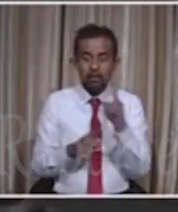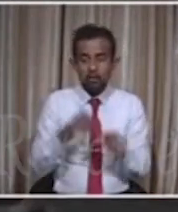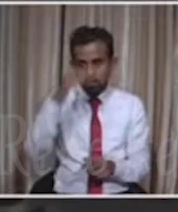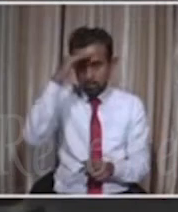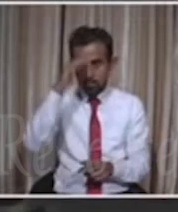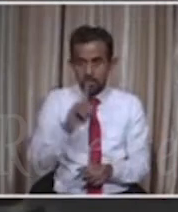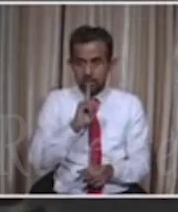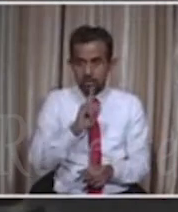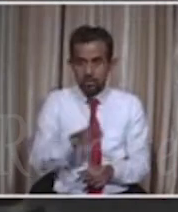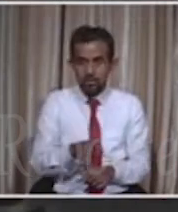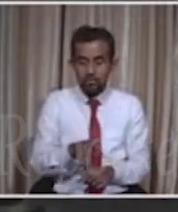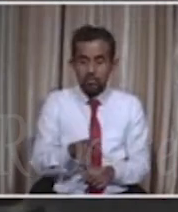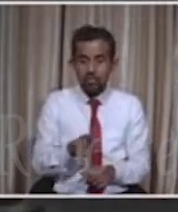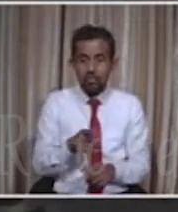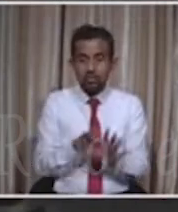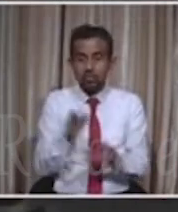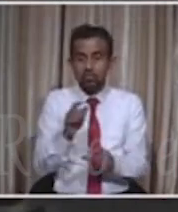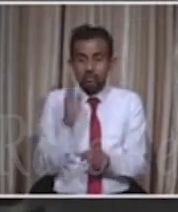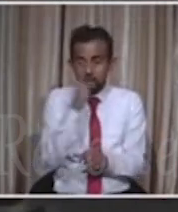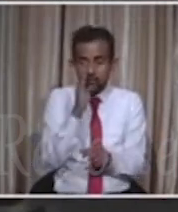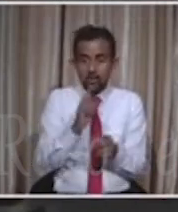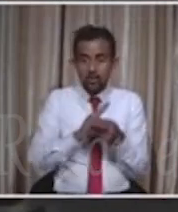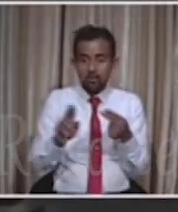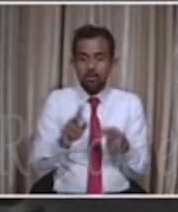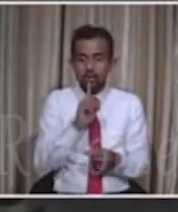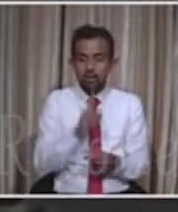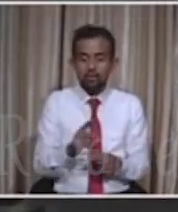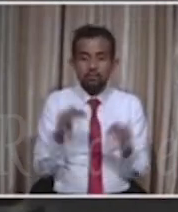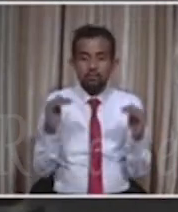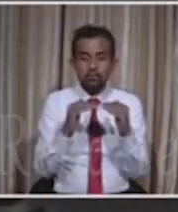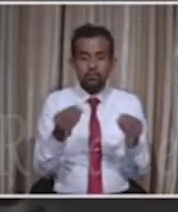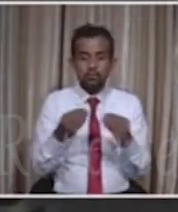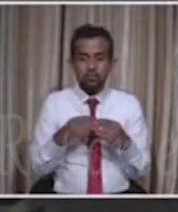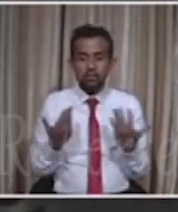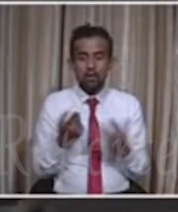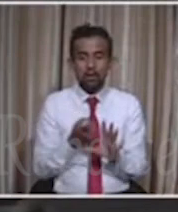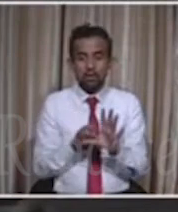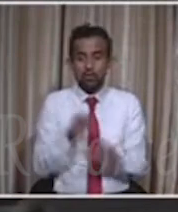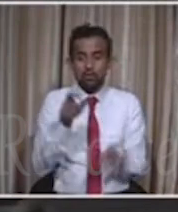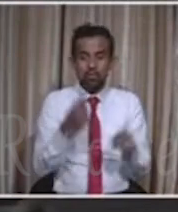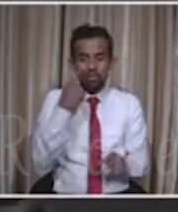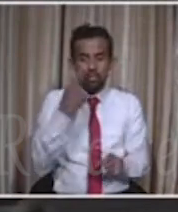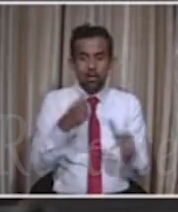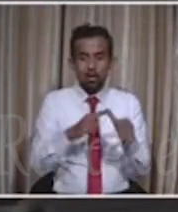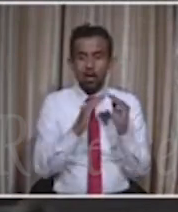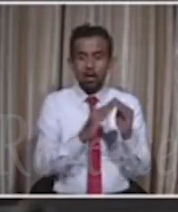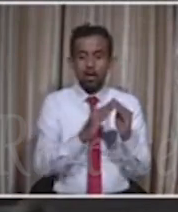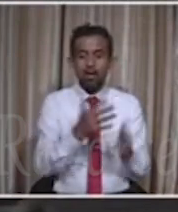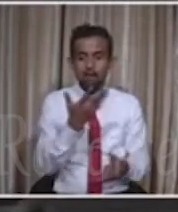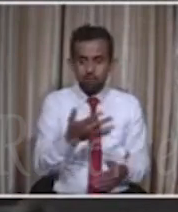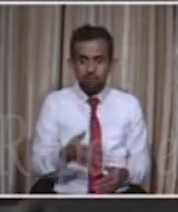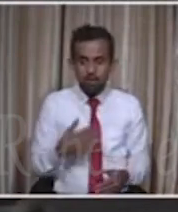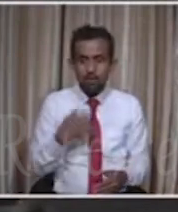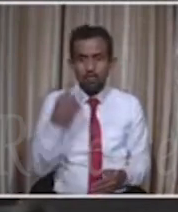කතානායකතුමාට අපි කිව්වා තරුණයන්ට ගහනකම් හැංගිලා ඉන්න එපා කියලා යුක්තිය ඉටු නොවන බව තරුණයෝ දැක්කා අරලියගහ මන්දිරයේ සිද්ධ වෙච්ච දේ